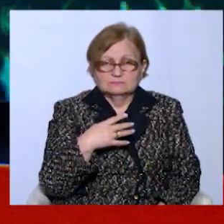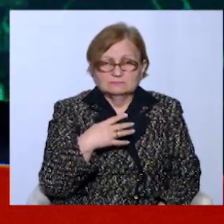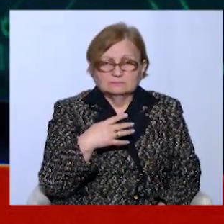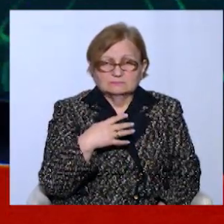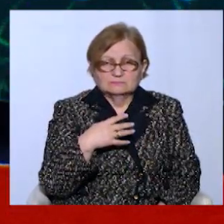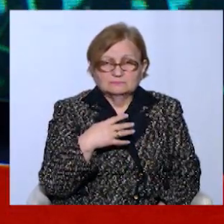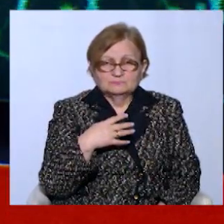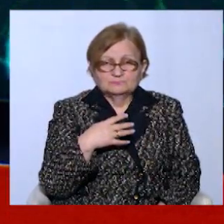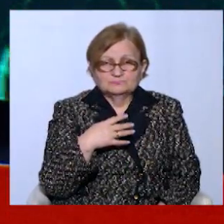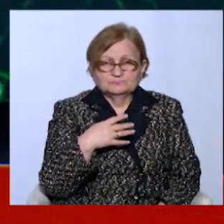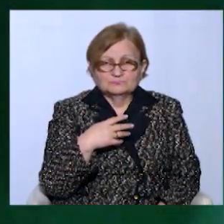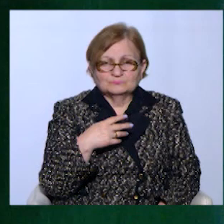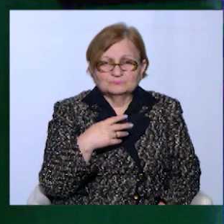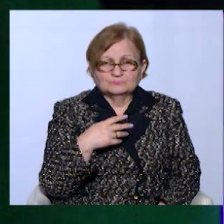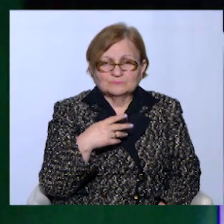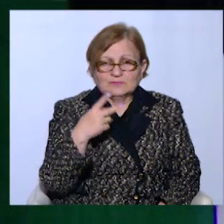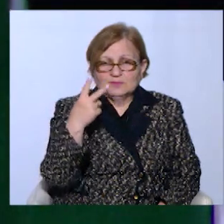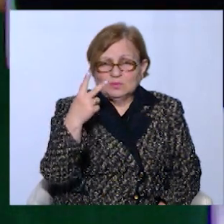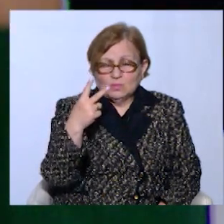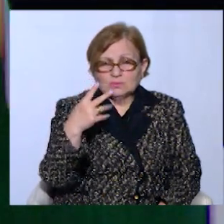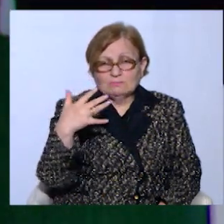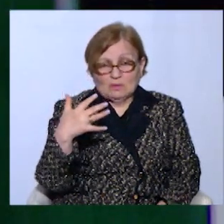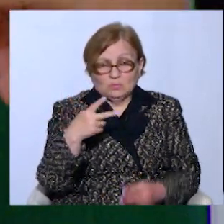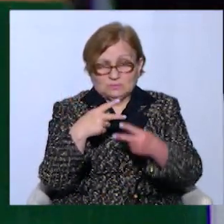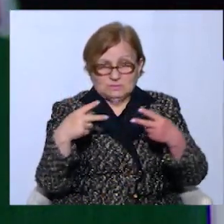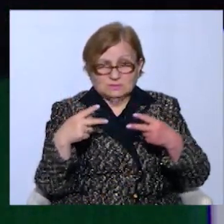ძალიან ყურადღებით და 2/5.